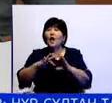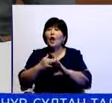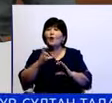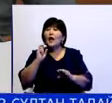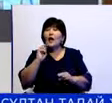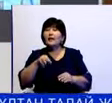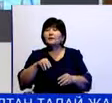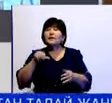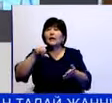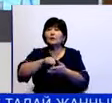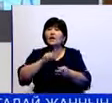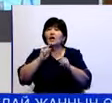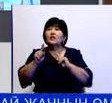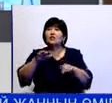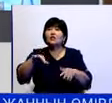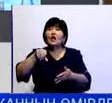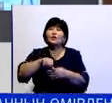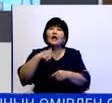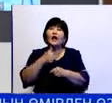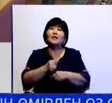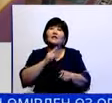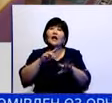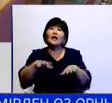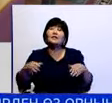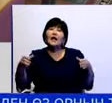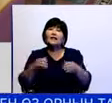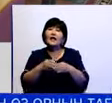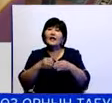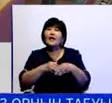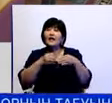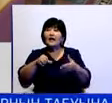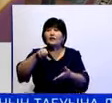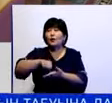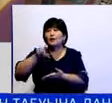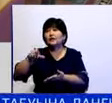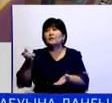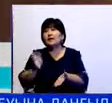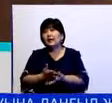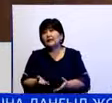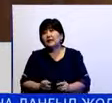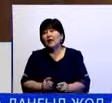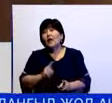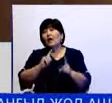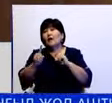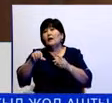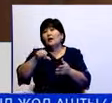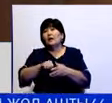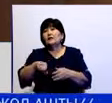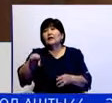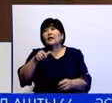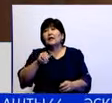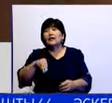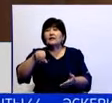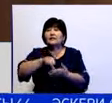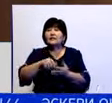әкімдері қосылды. Жиынға қатысушылар алдымен конференция делегаттарының өкілеттігімен танысты. Конференция қатысып отырған делегаттар саны